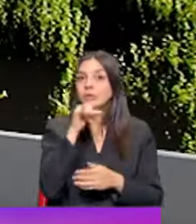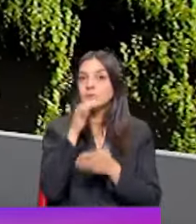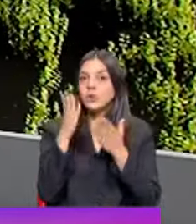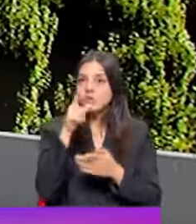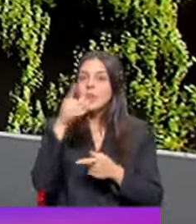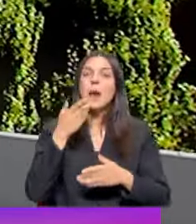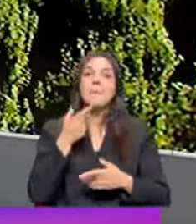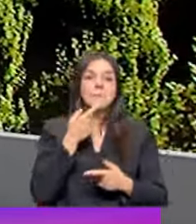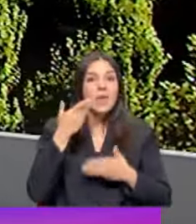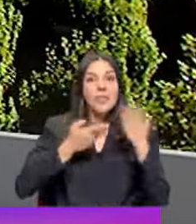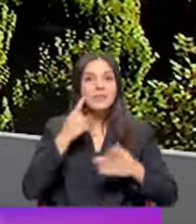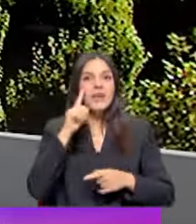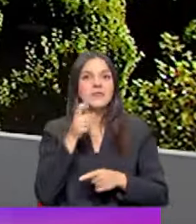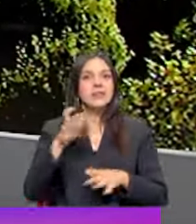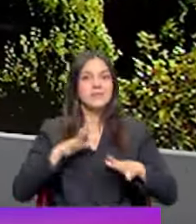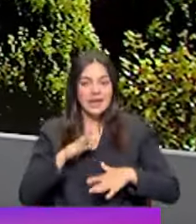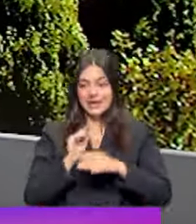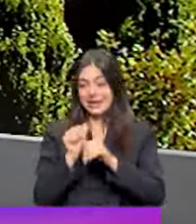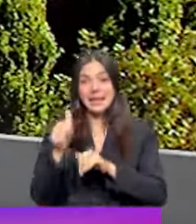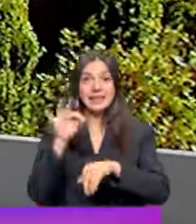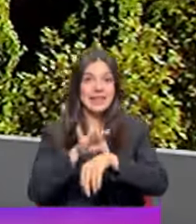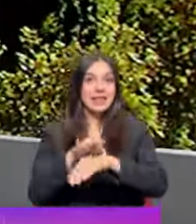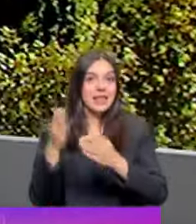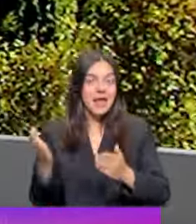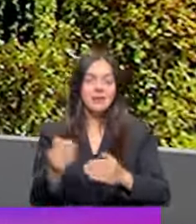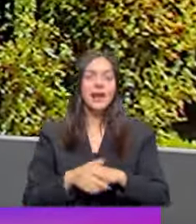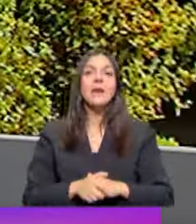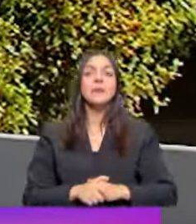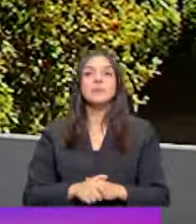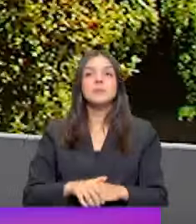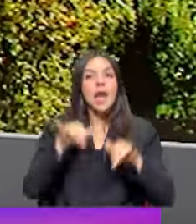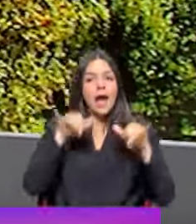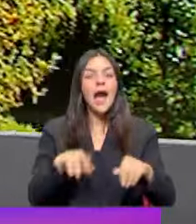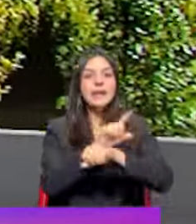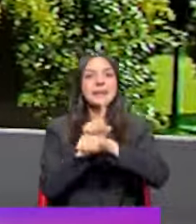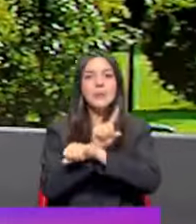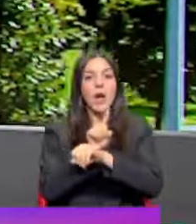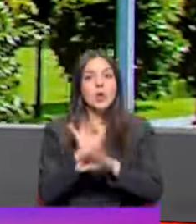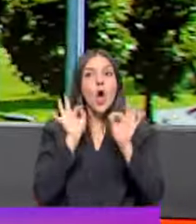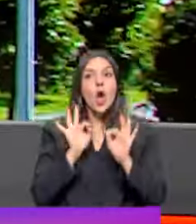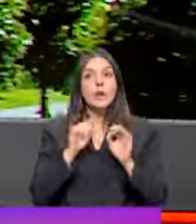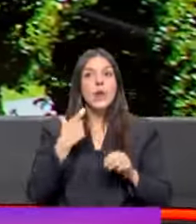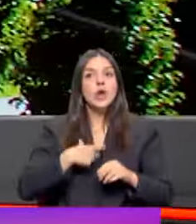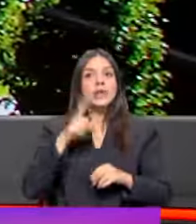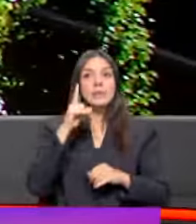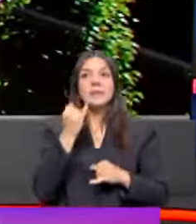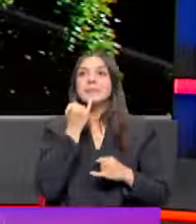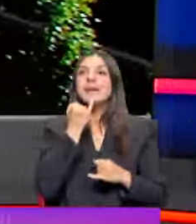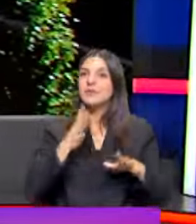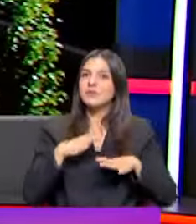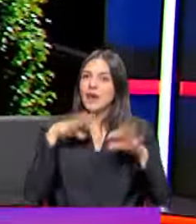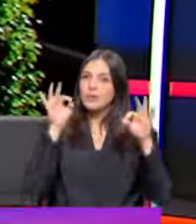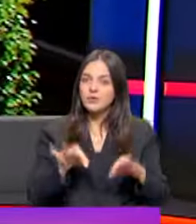bahsetme fırsatı olacak ilerleyen saniyelerde, ilerleyen dakikalarda. Aynı zamanda önemli özel bir yayın konuğum